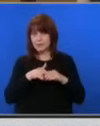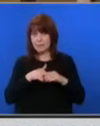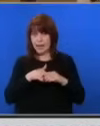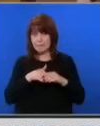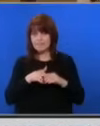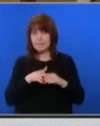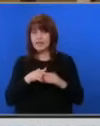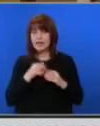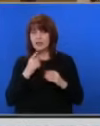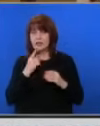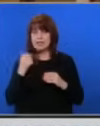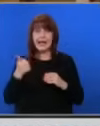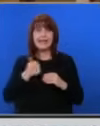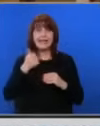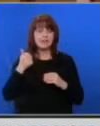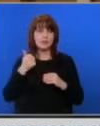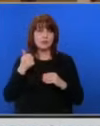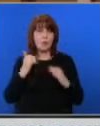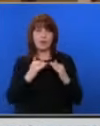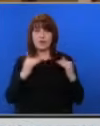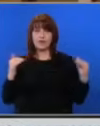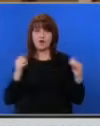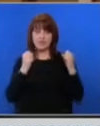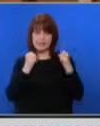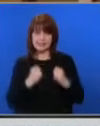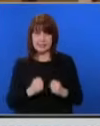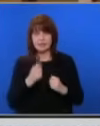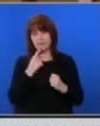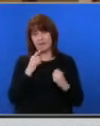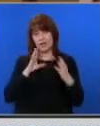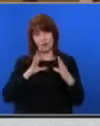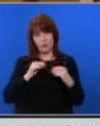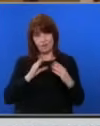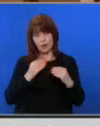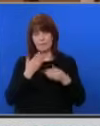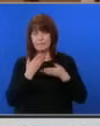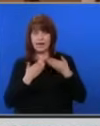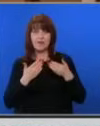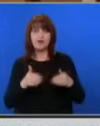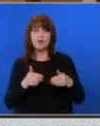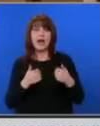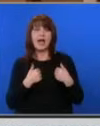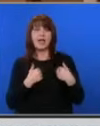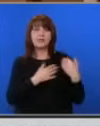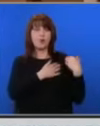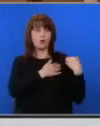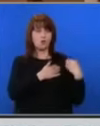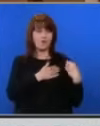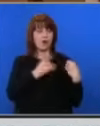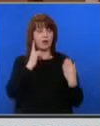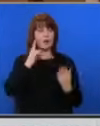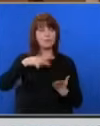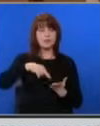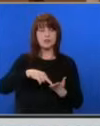решихме на лидерско ниво, че самите лидери ще седнем на преговори, защото за нас е отговорната позиция да се опитаме